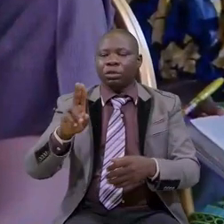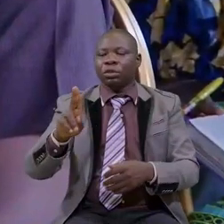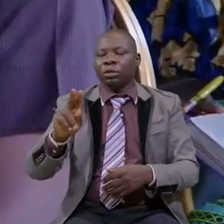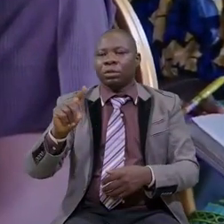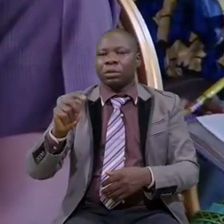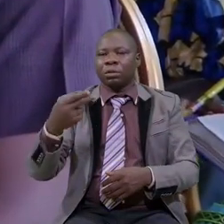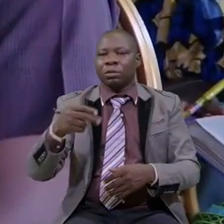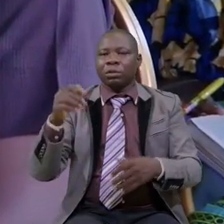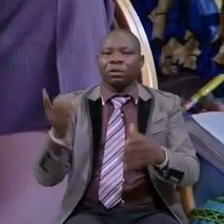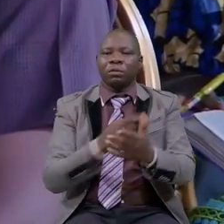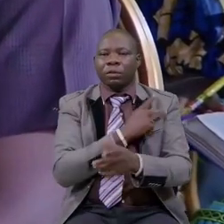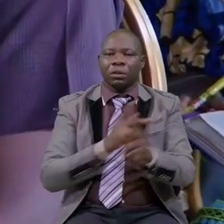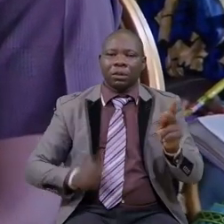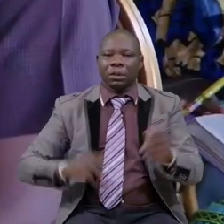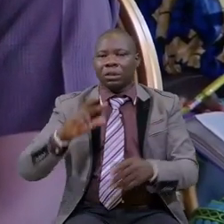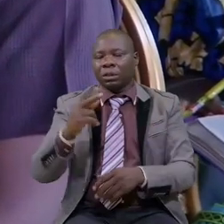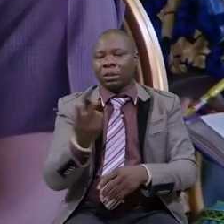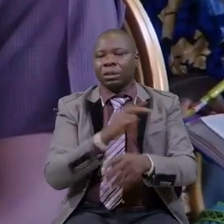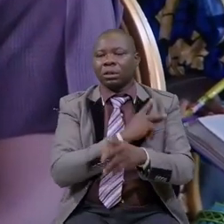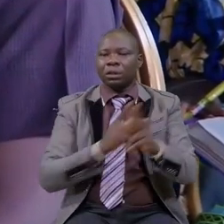Samuel, 1er roi, 2 rois.